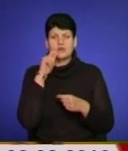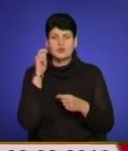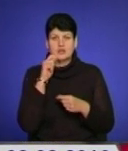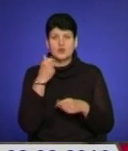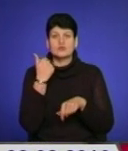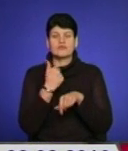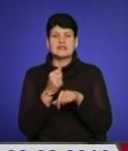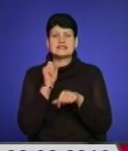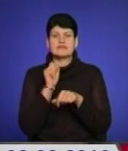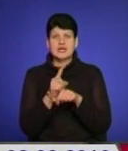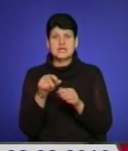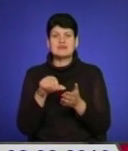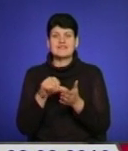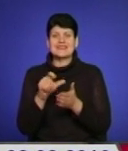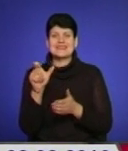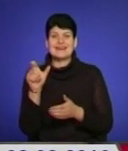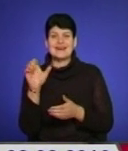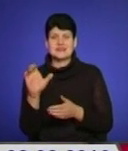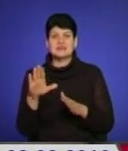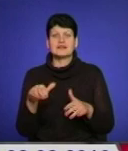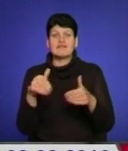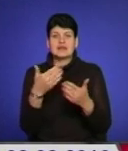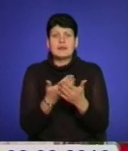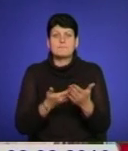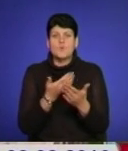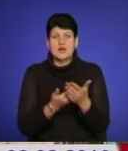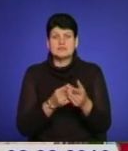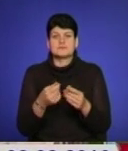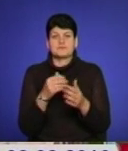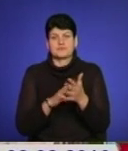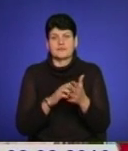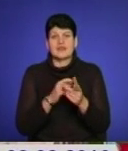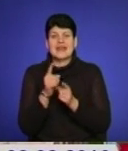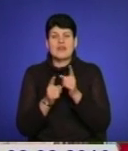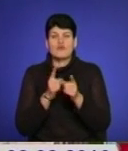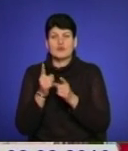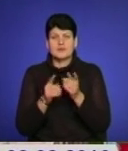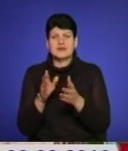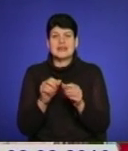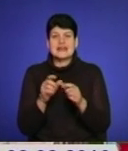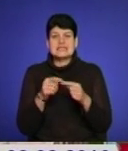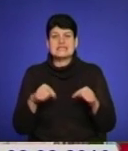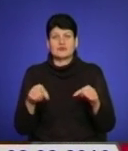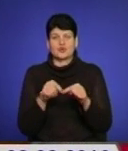Основне завдання представників ЄС – давати поради з приводу реформування сектору цивільної безпеки України.